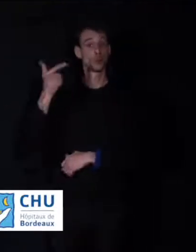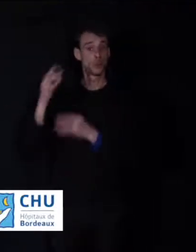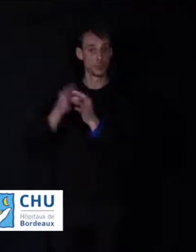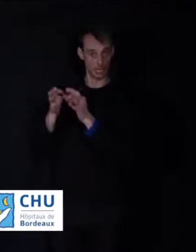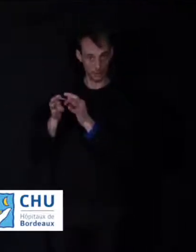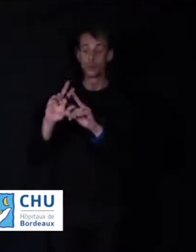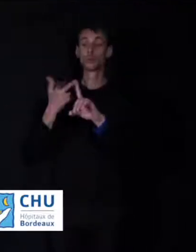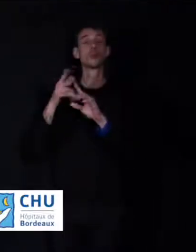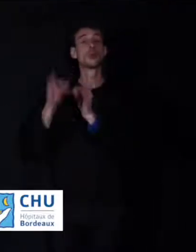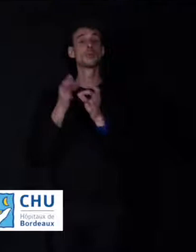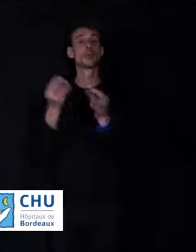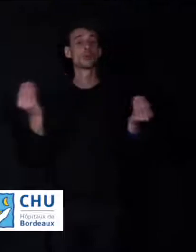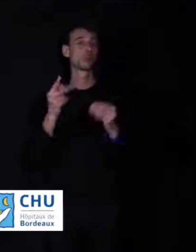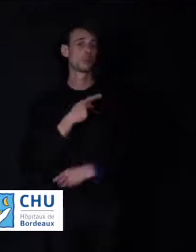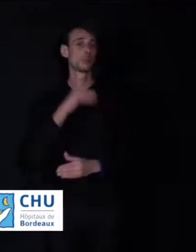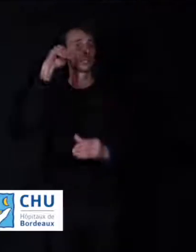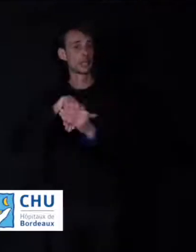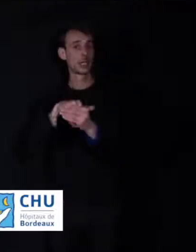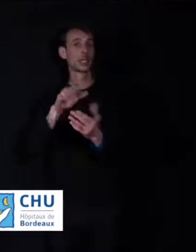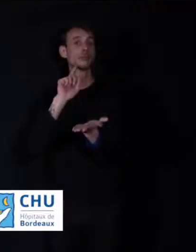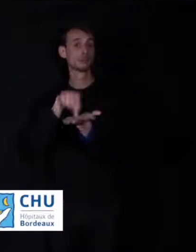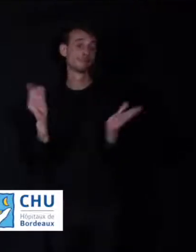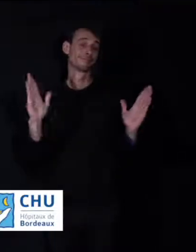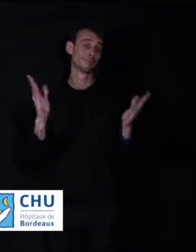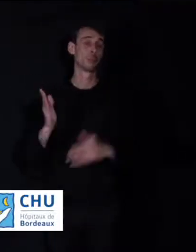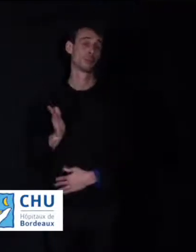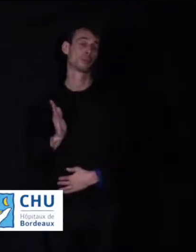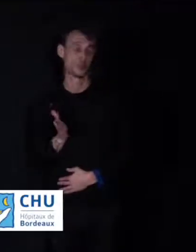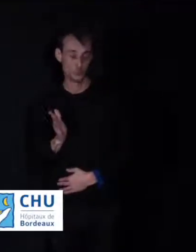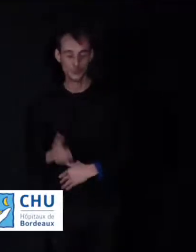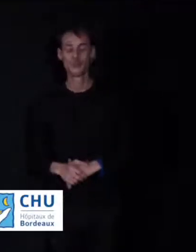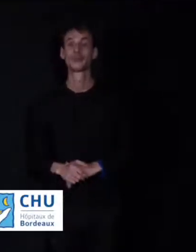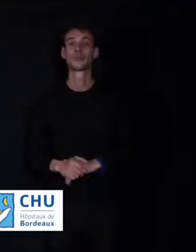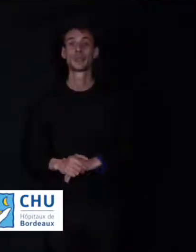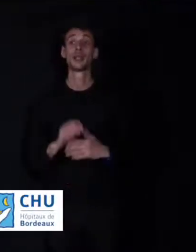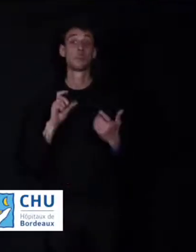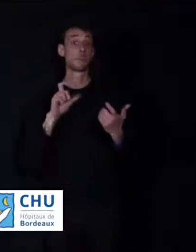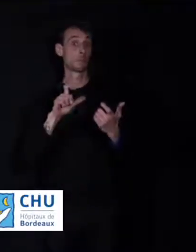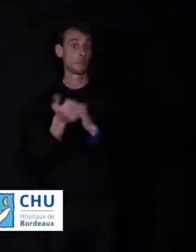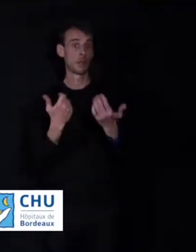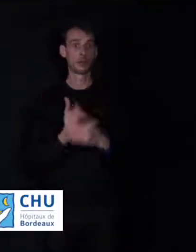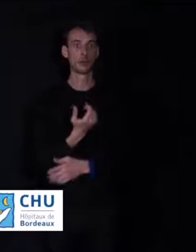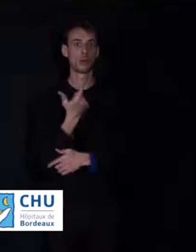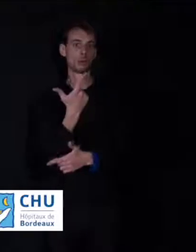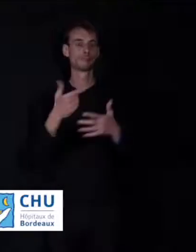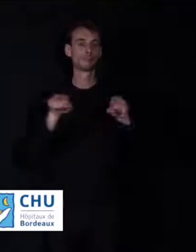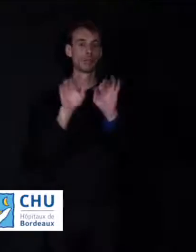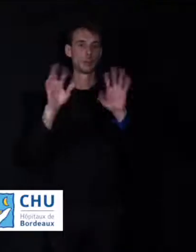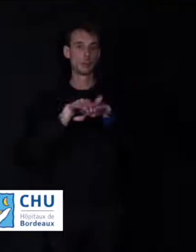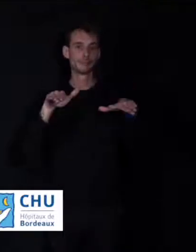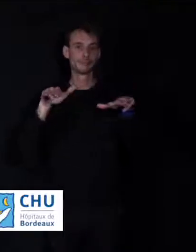médecine interne, toujours pareil, au CHU de Bordeaux. Et j'ai eu un double cursus avec un doctorat